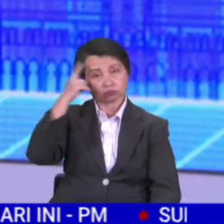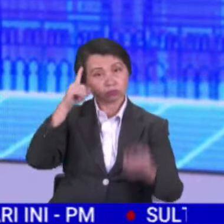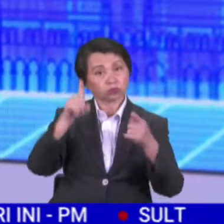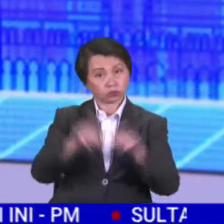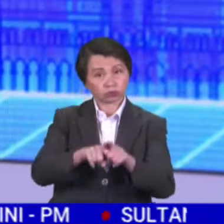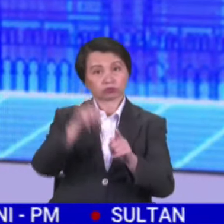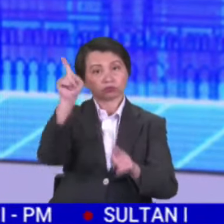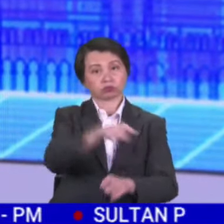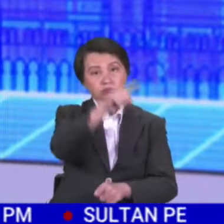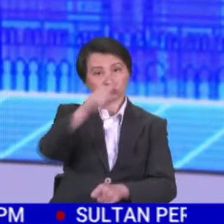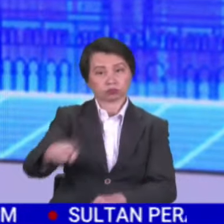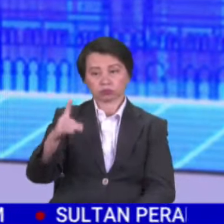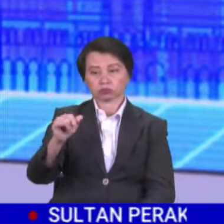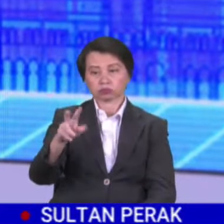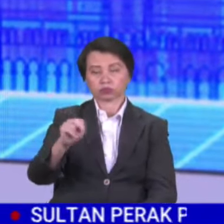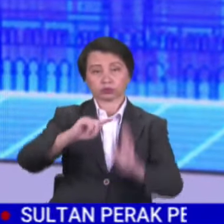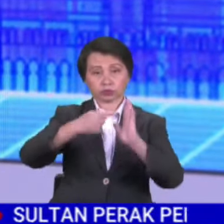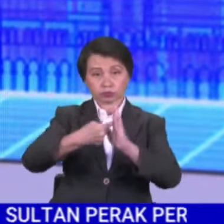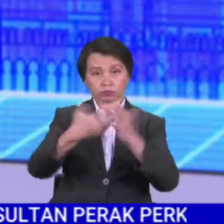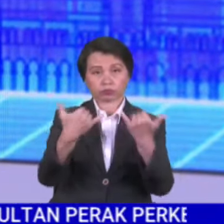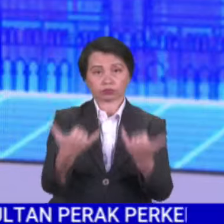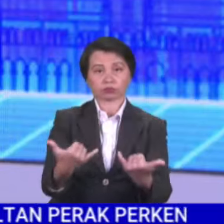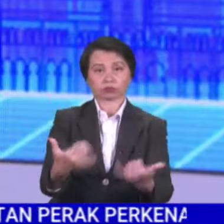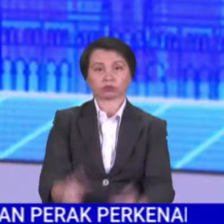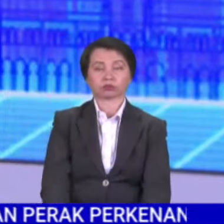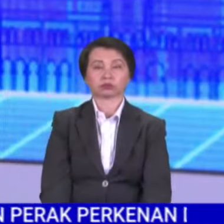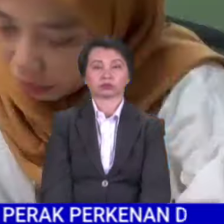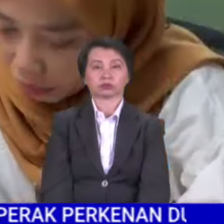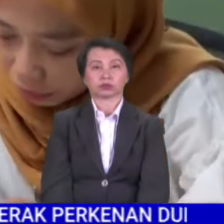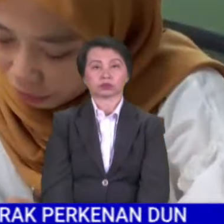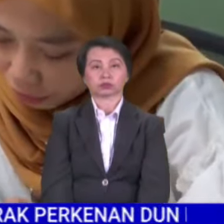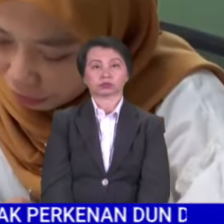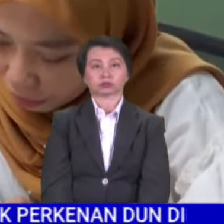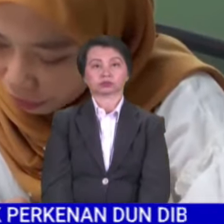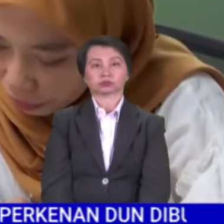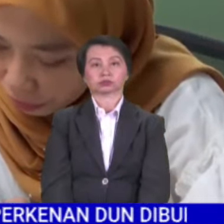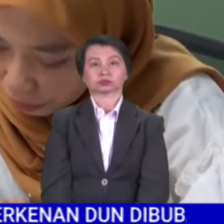untuk membubarkan DUN berkuat kuasa hari ini.